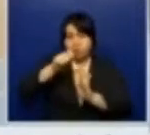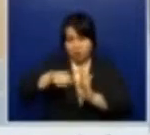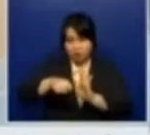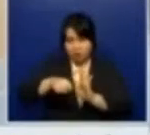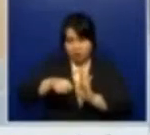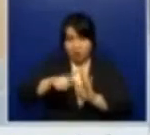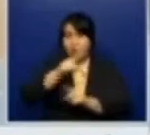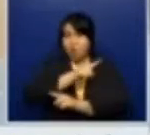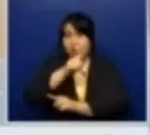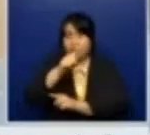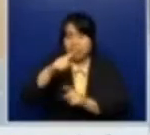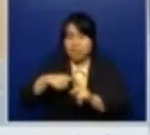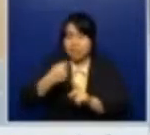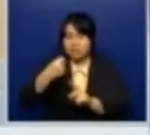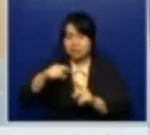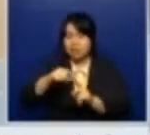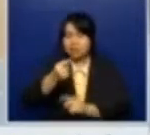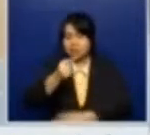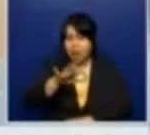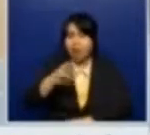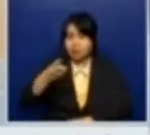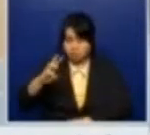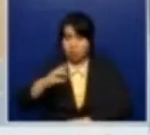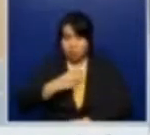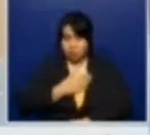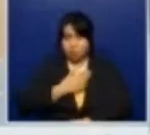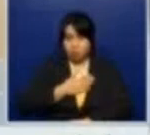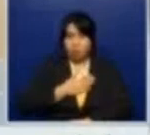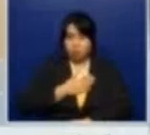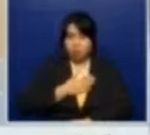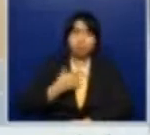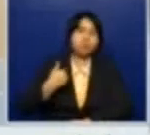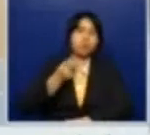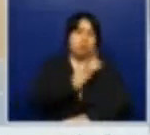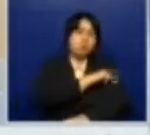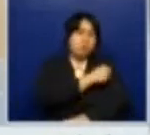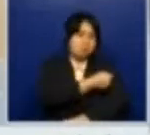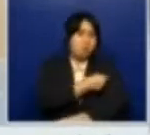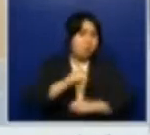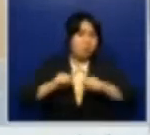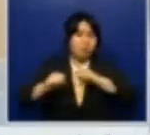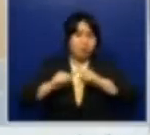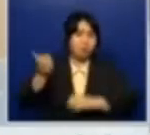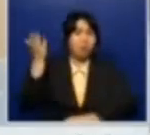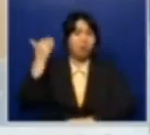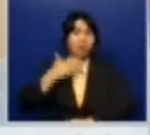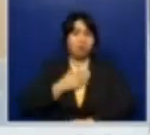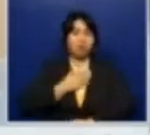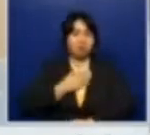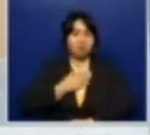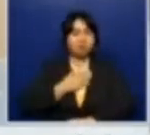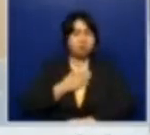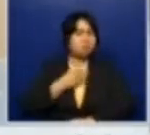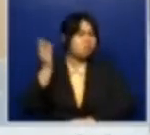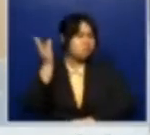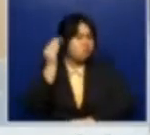ๆวันที่15-16พวกผมบรรดาแพทย์หนุ่มทั้งหลายตอนนั้นนะครับก็มานั่งฟัง